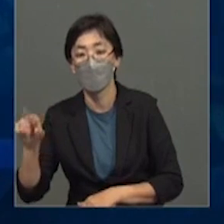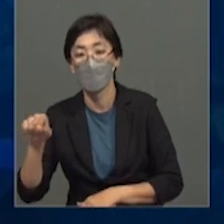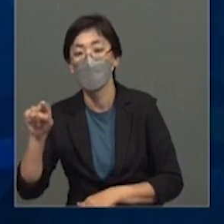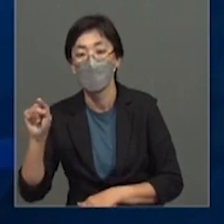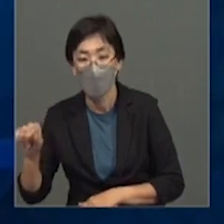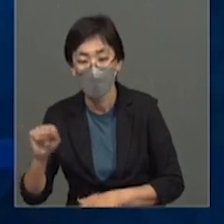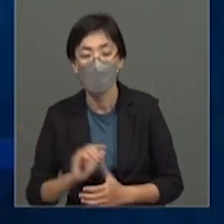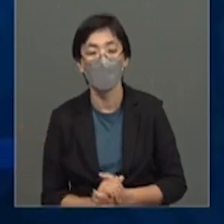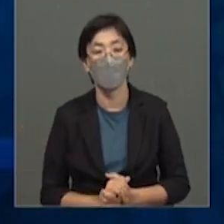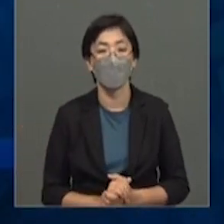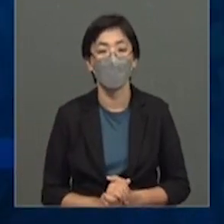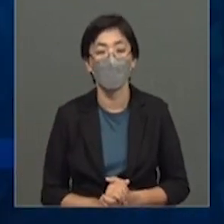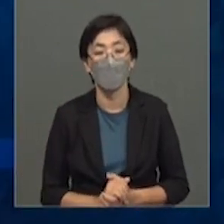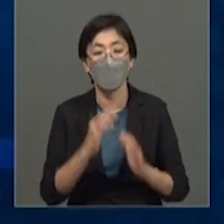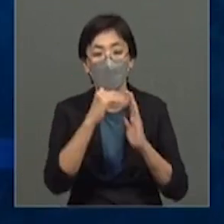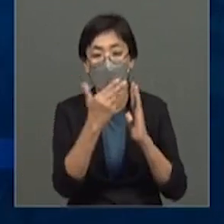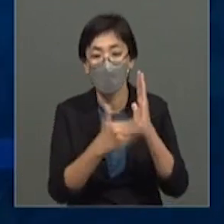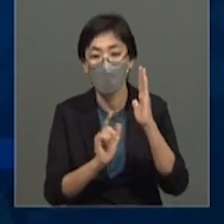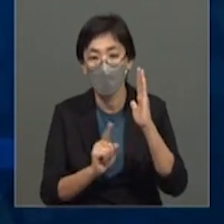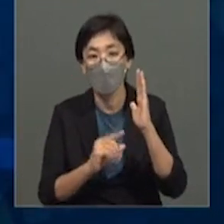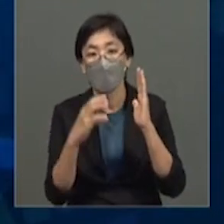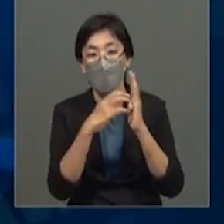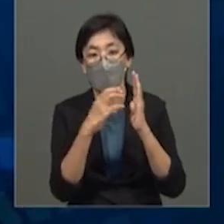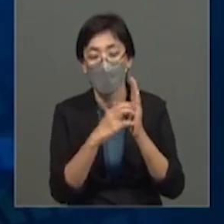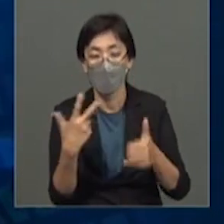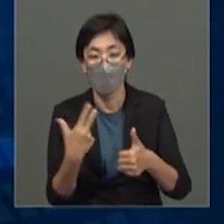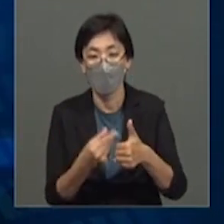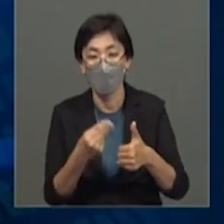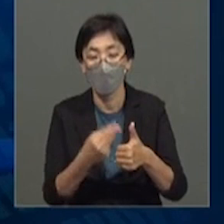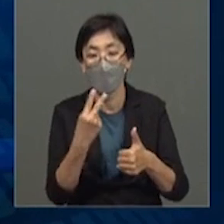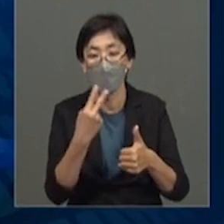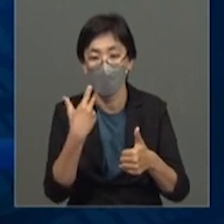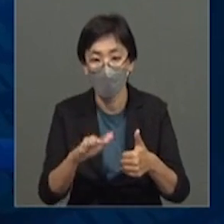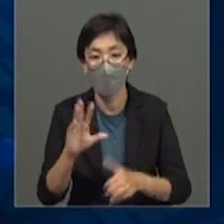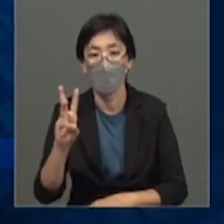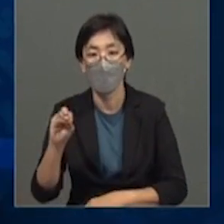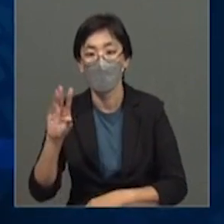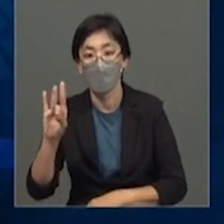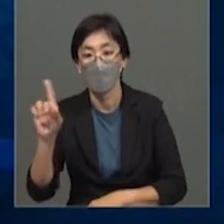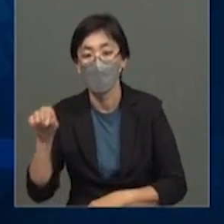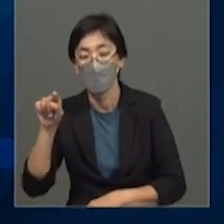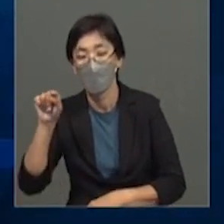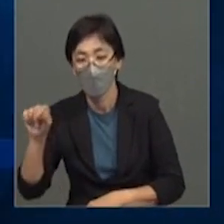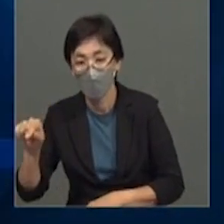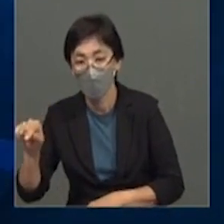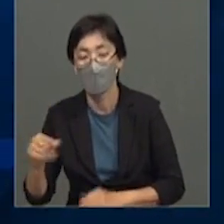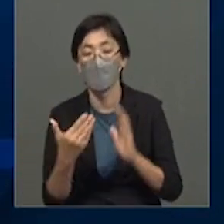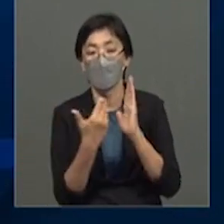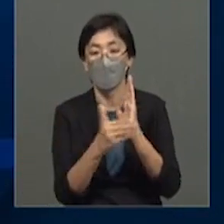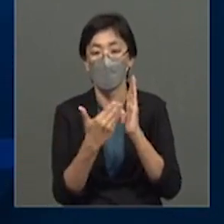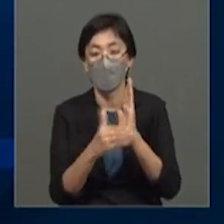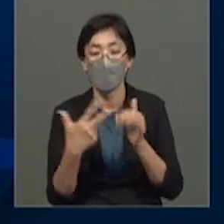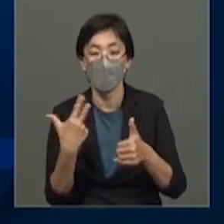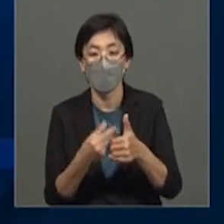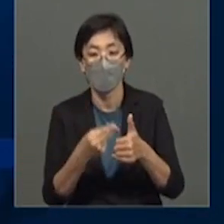70.43% ถ้ามาดูรายภาคนะคะภาคกลางเนี่ยฉีดครบโดสไปแล้วนะคะ2เข็ม 68% ภาคอีสานฉี